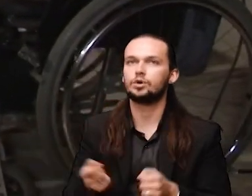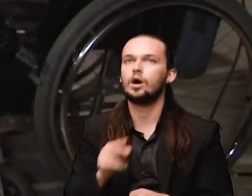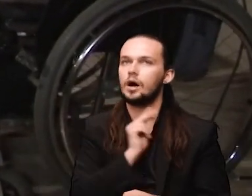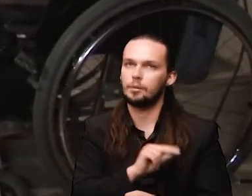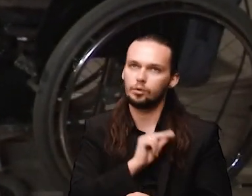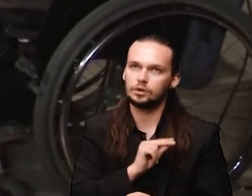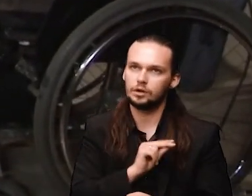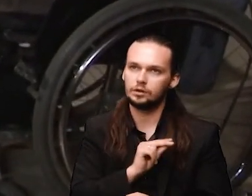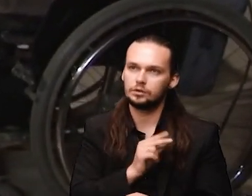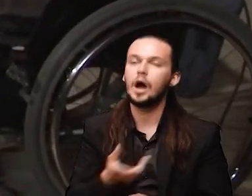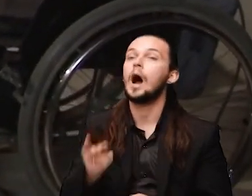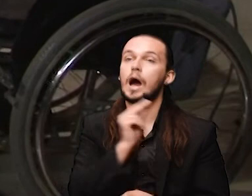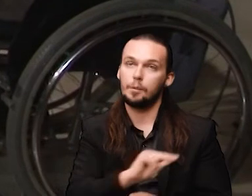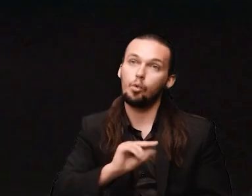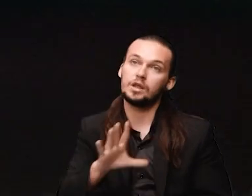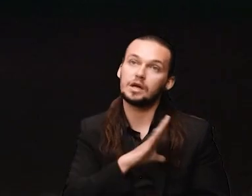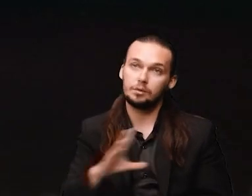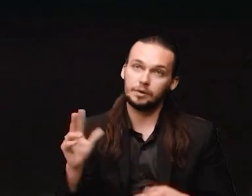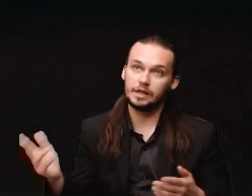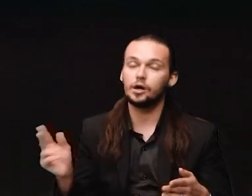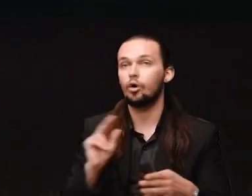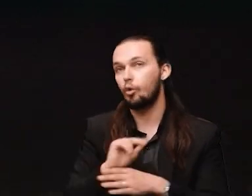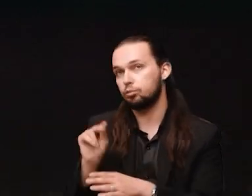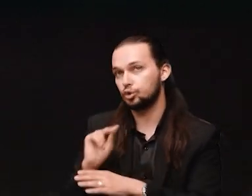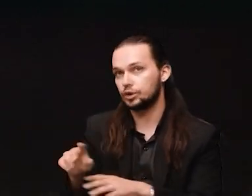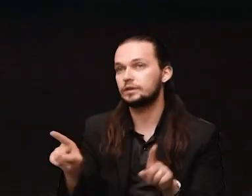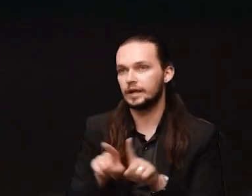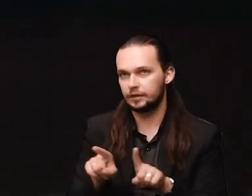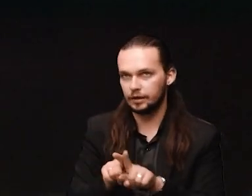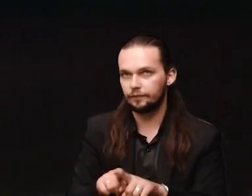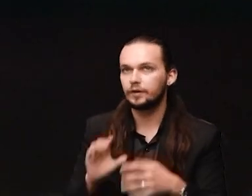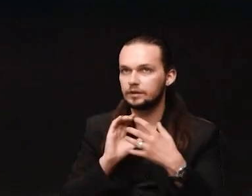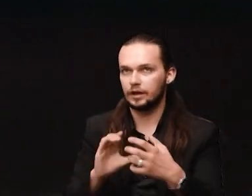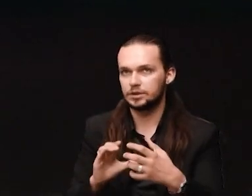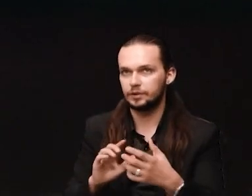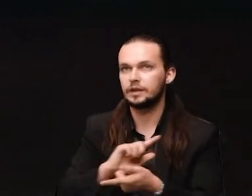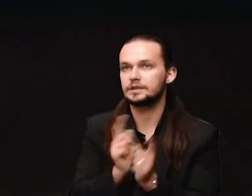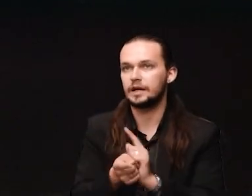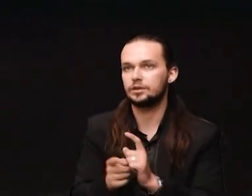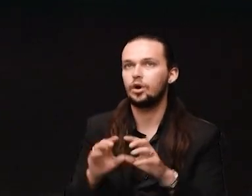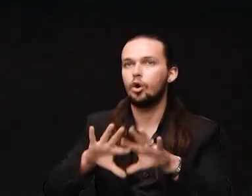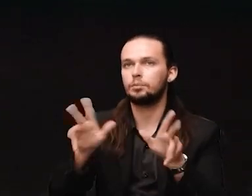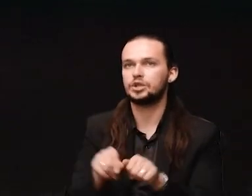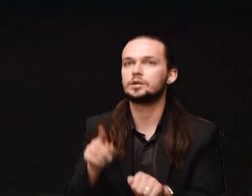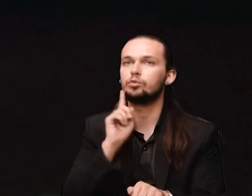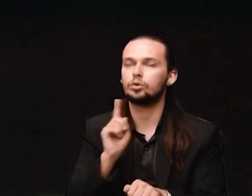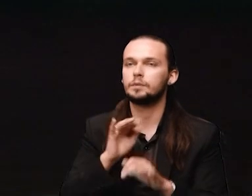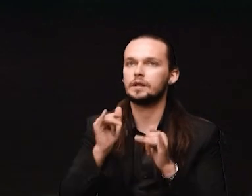исправно работали, а персонал был обучен. Вот тогда наш транспорт действительно станет общественным, то есть удобным